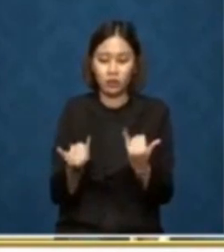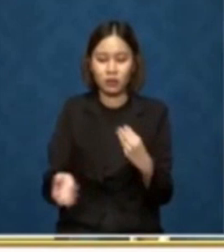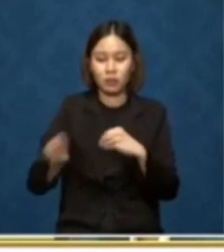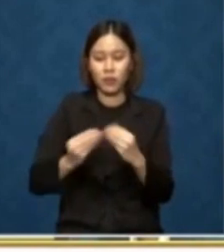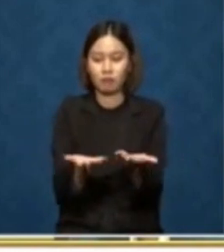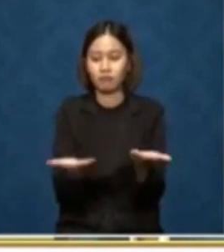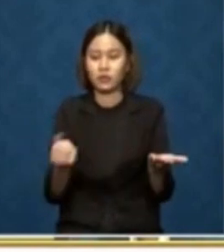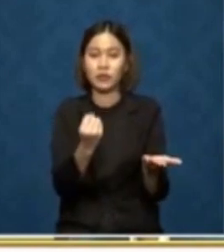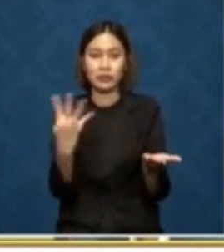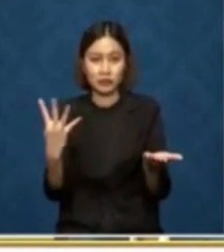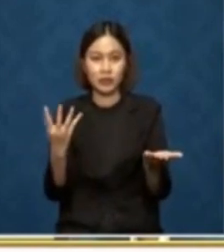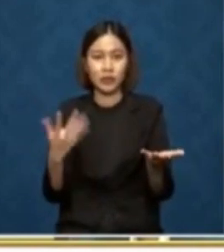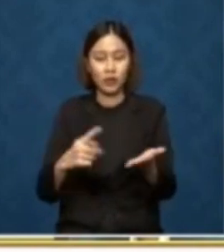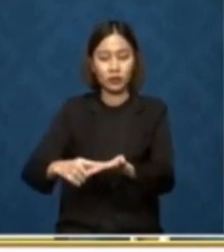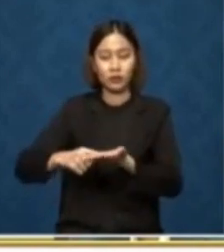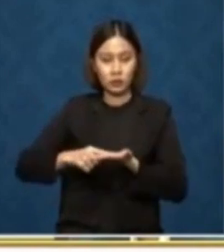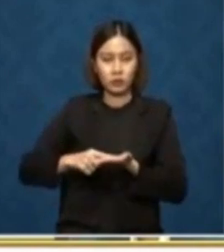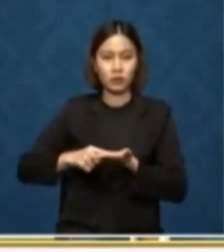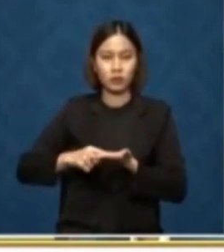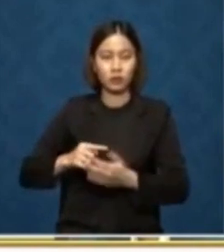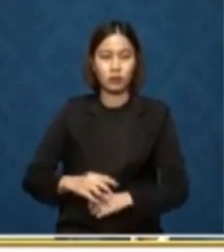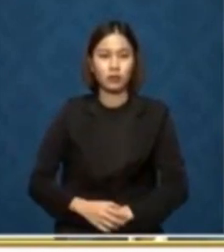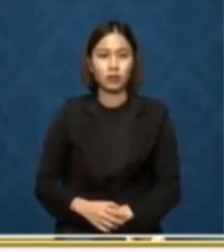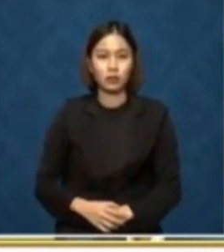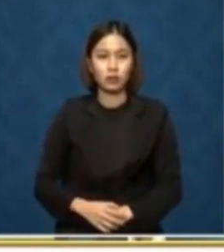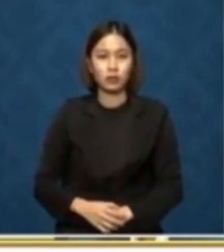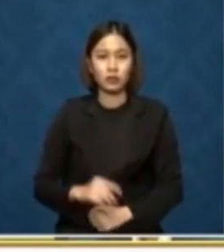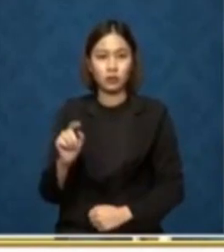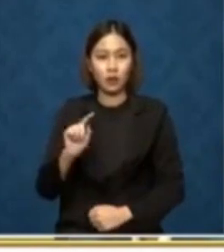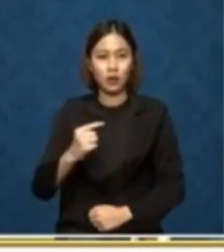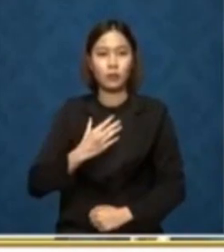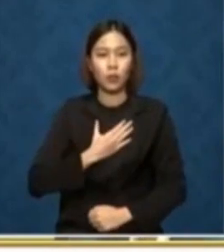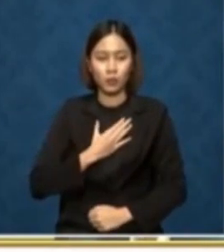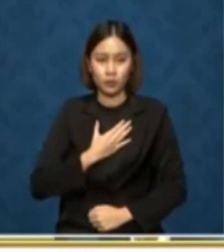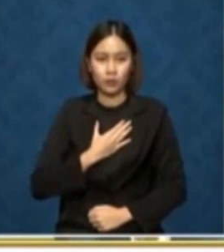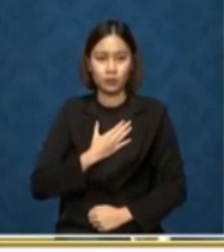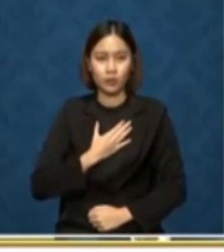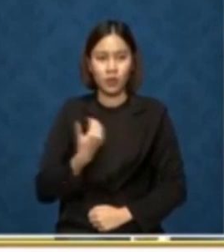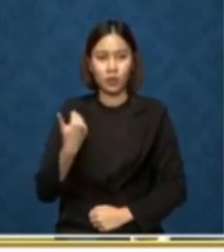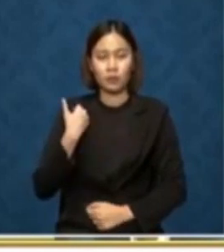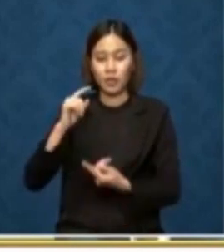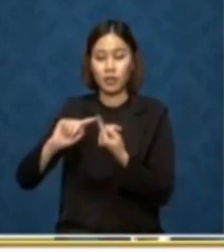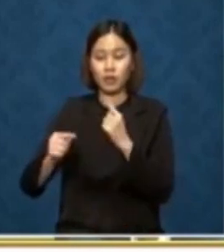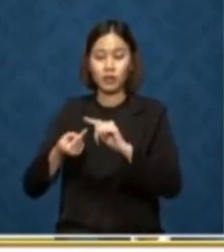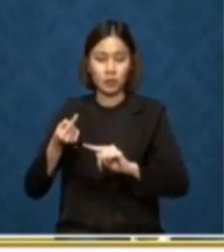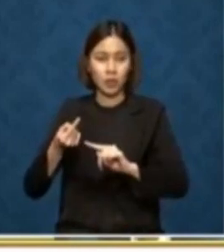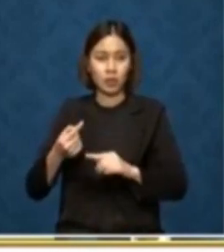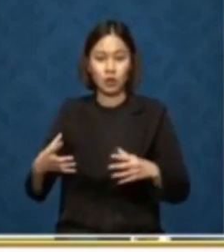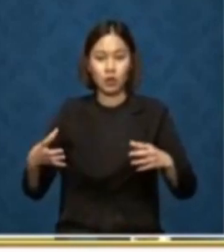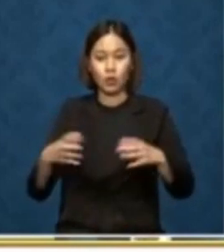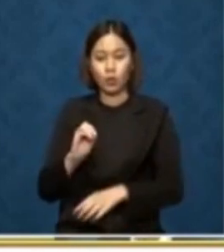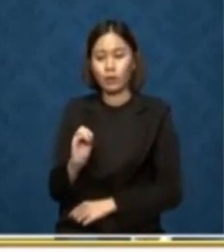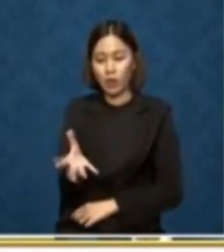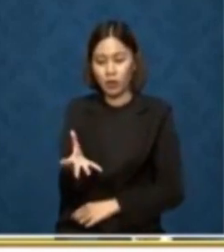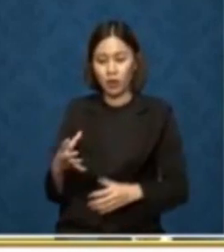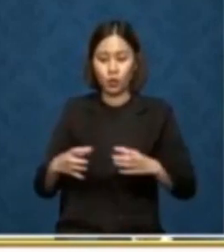แล้วนะครับที่เสนอเข้ามานะครับคือนอกจากตัวผมเองแล้วนะครักมีเพื่อนจากพกป